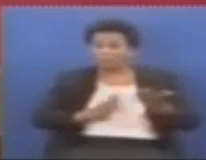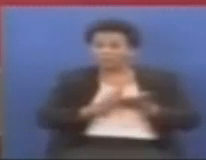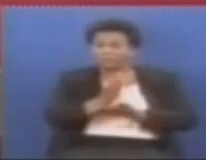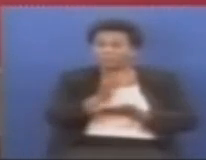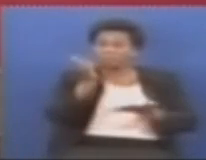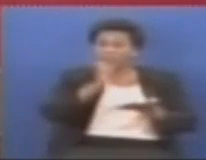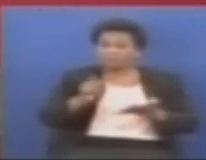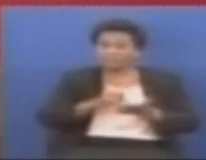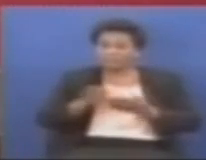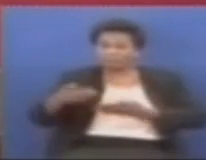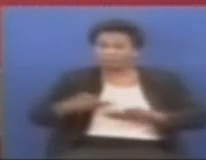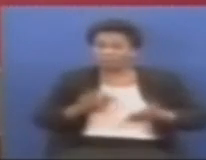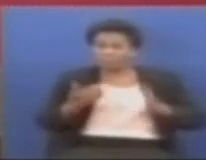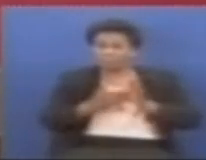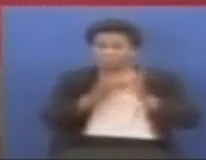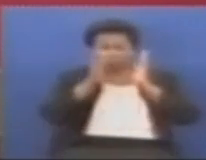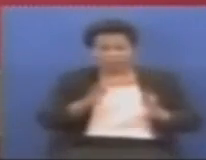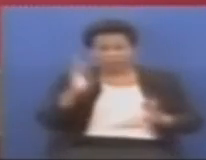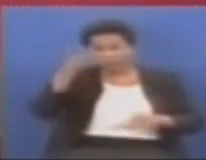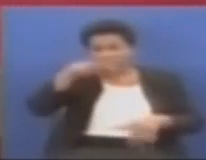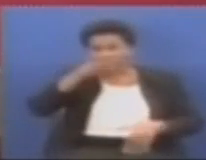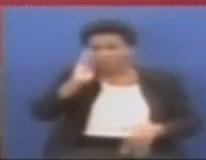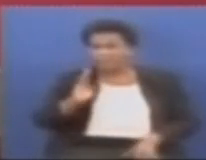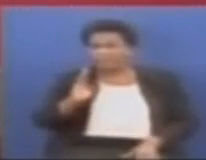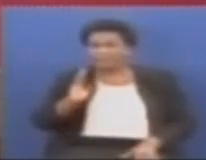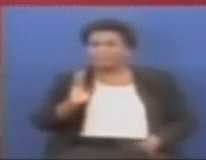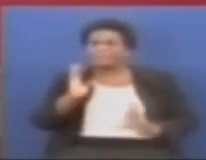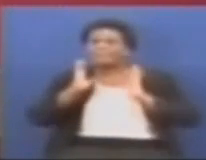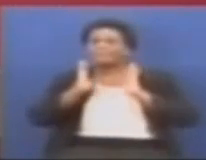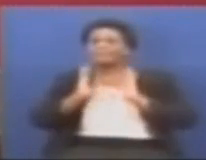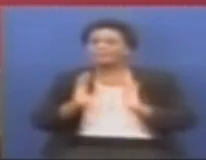Waziri Dr. Augustine Mahiga.